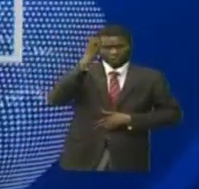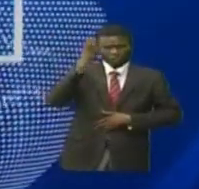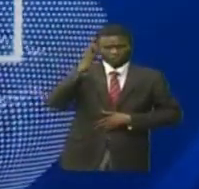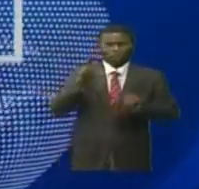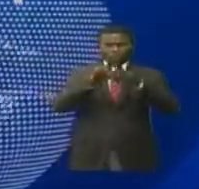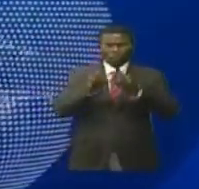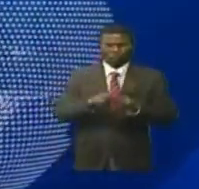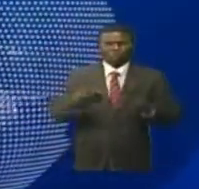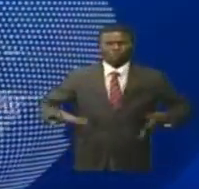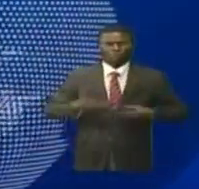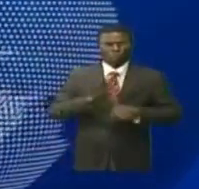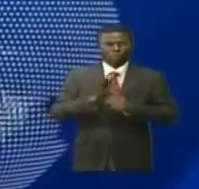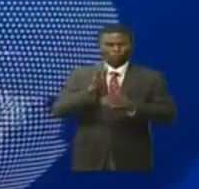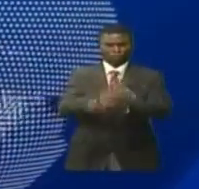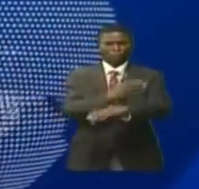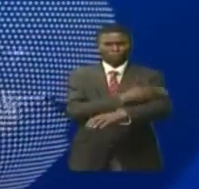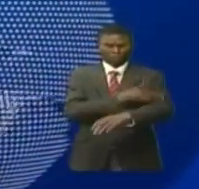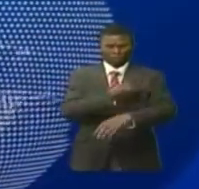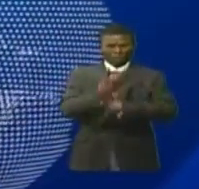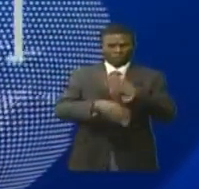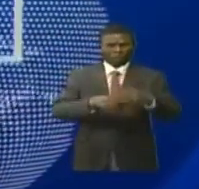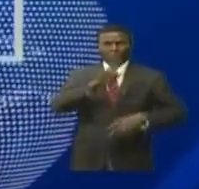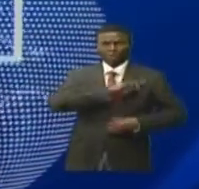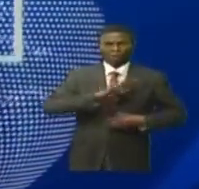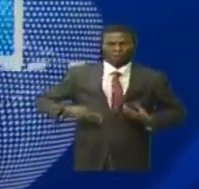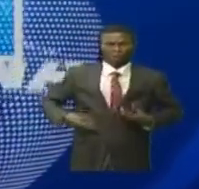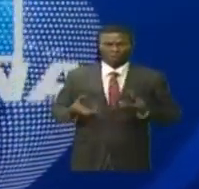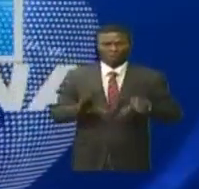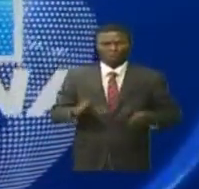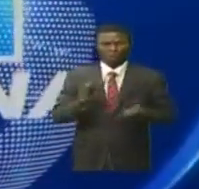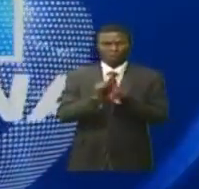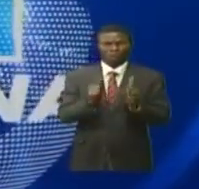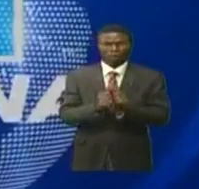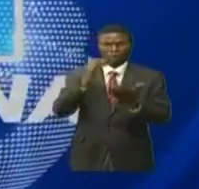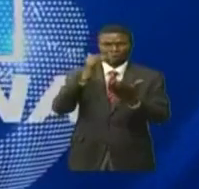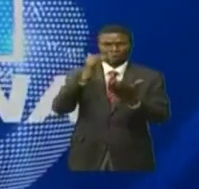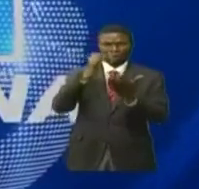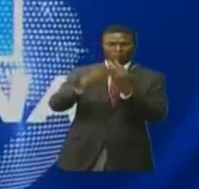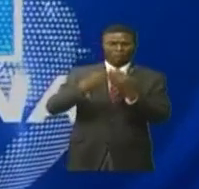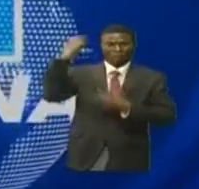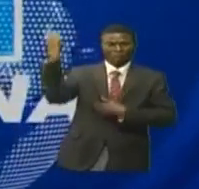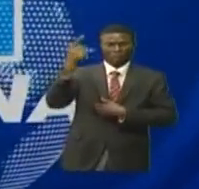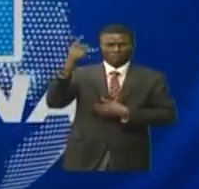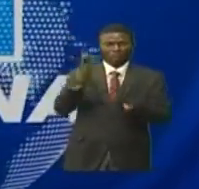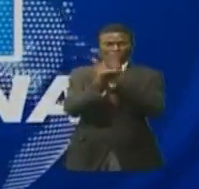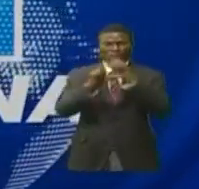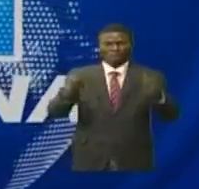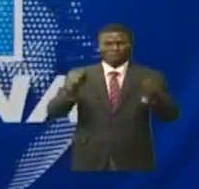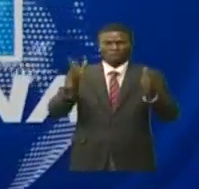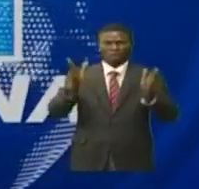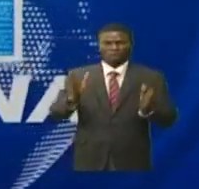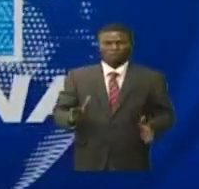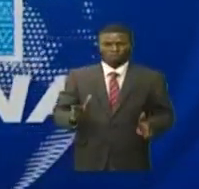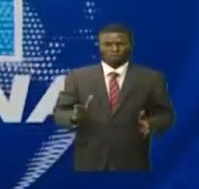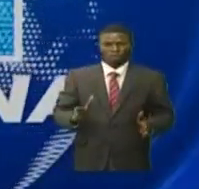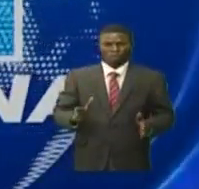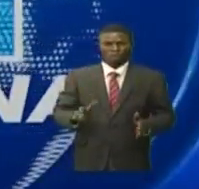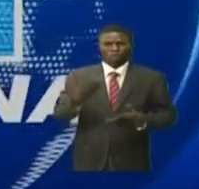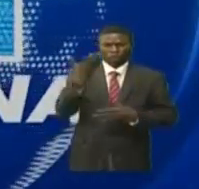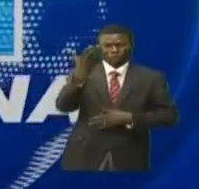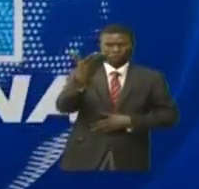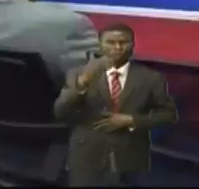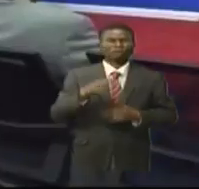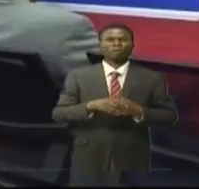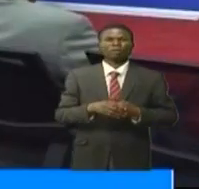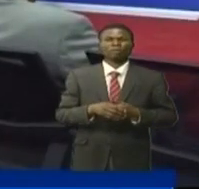ont également salué les progrès réalisés par la RDC en terme de classement mondiale sur la liberté de la presse Gaëtan magalano